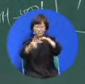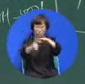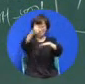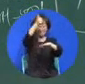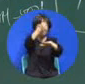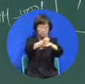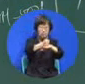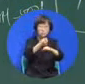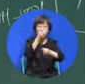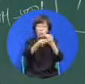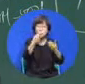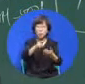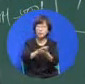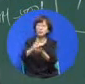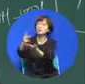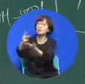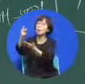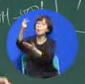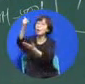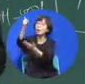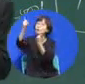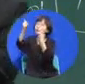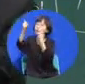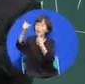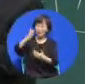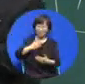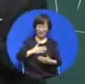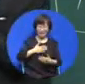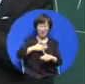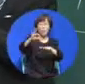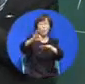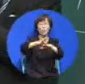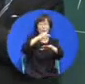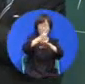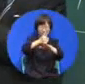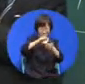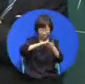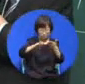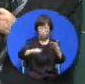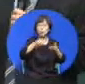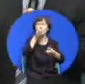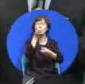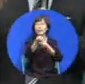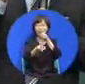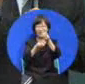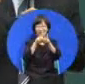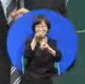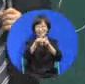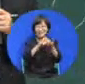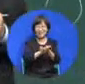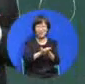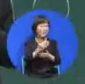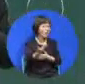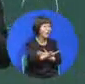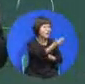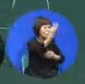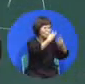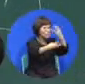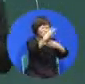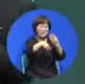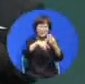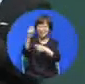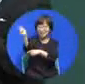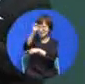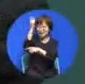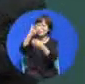Lord is my king. 대단합니다. That's amazing. 이 축복을 렘넌트는 회복해라. You remnants,